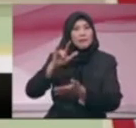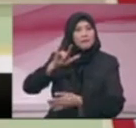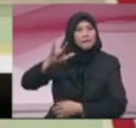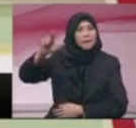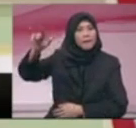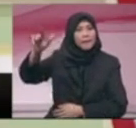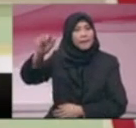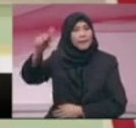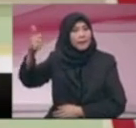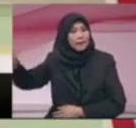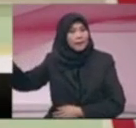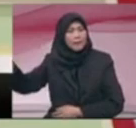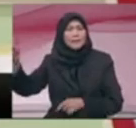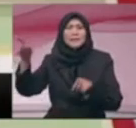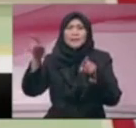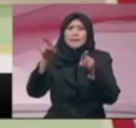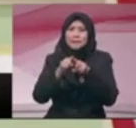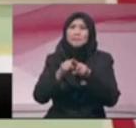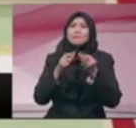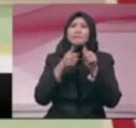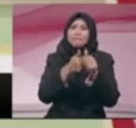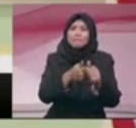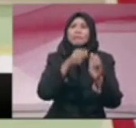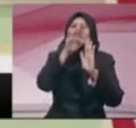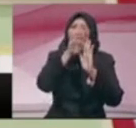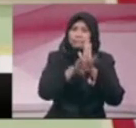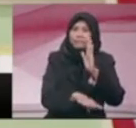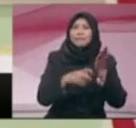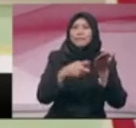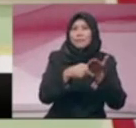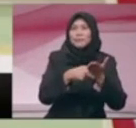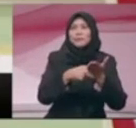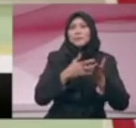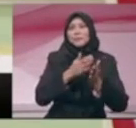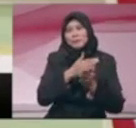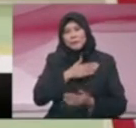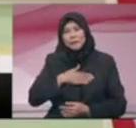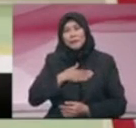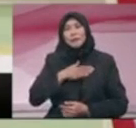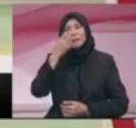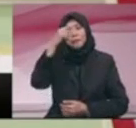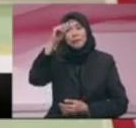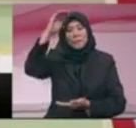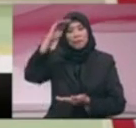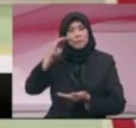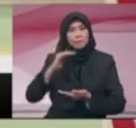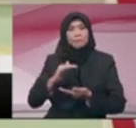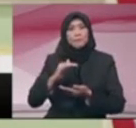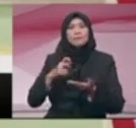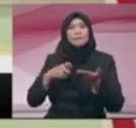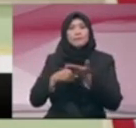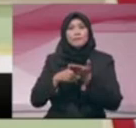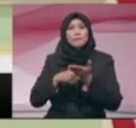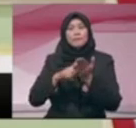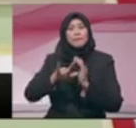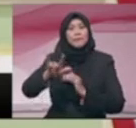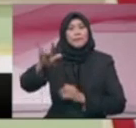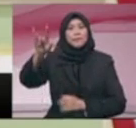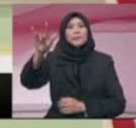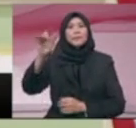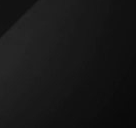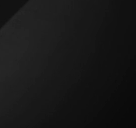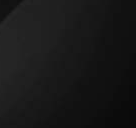yang lain boleh turut serta di dalam usaha untuk menurunkan harga tiket penerbangan ini.